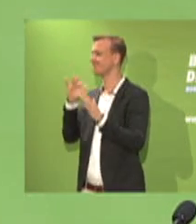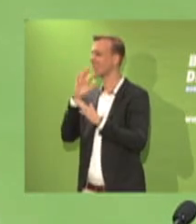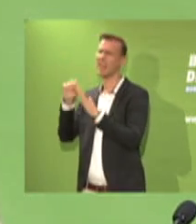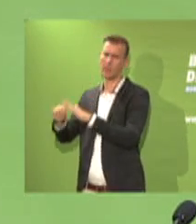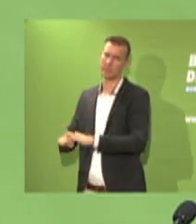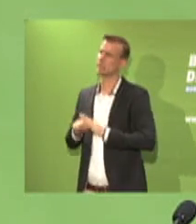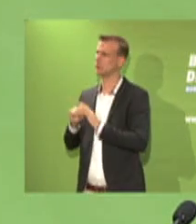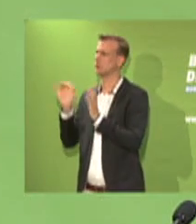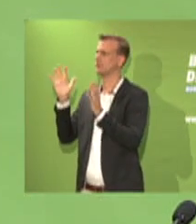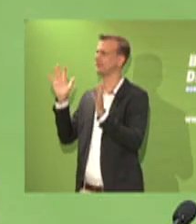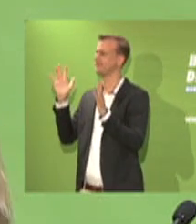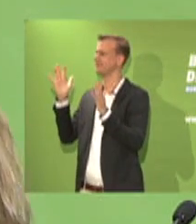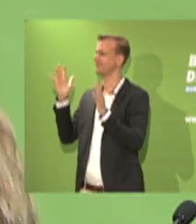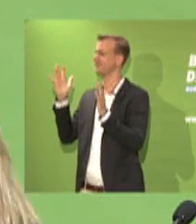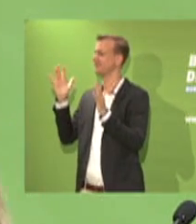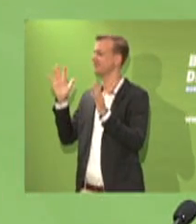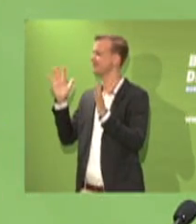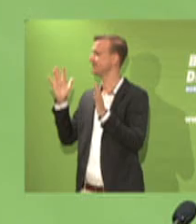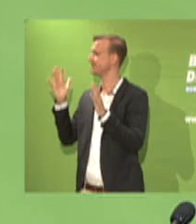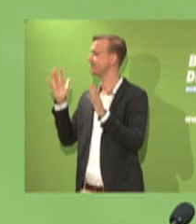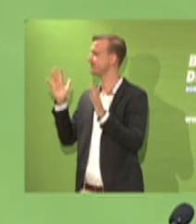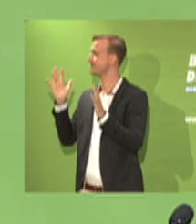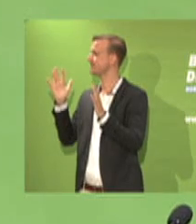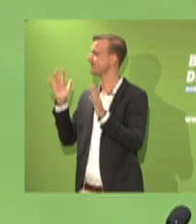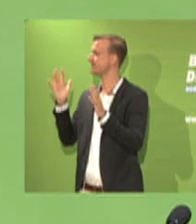Unterstützung geleistet hat. Okay.